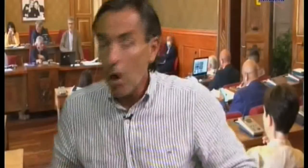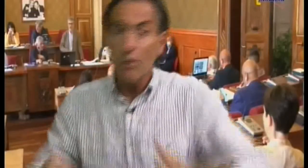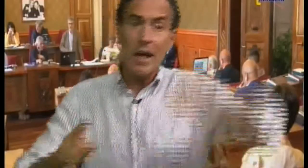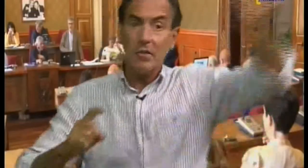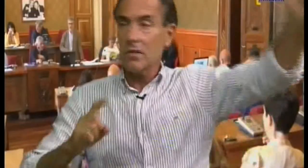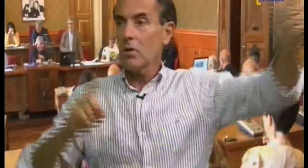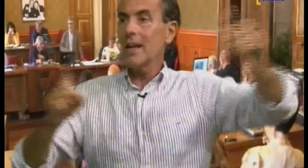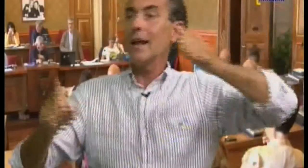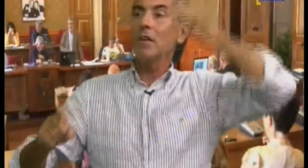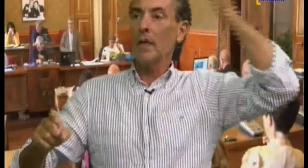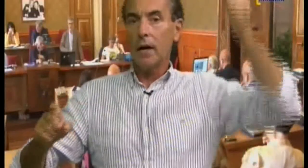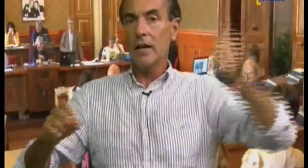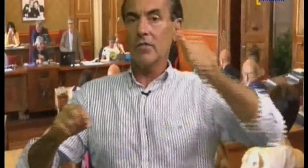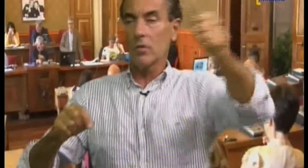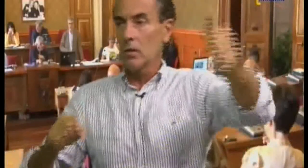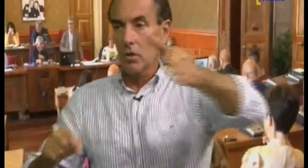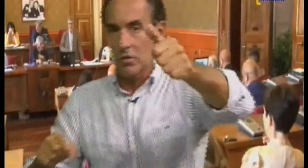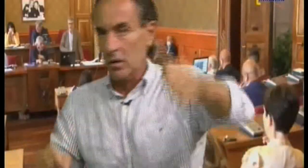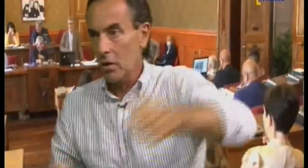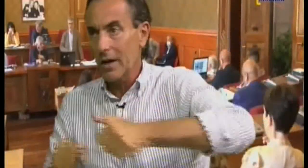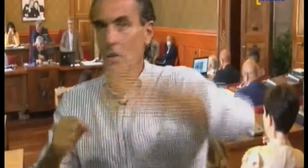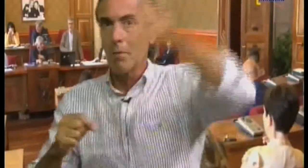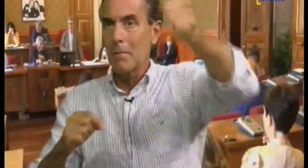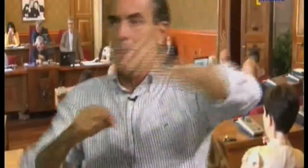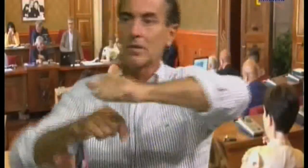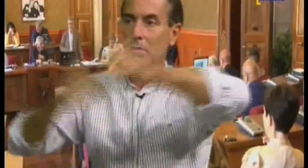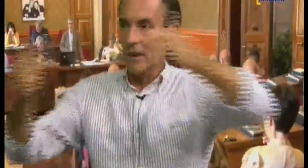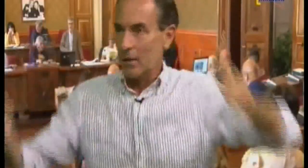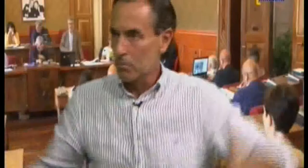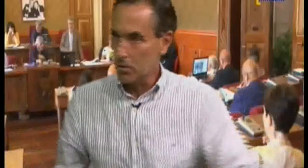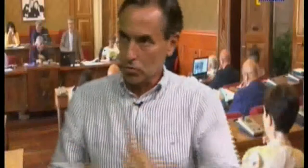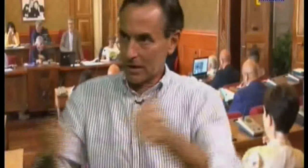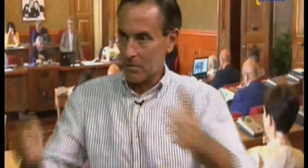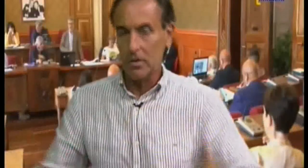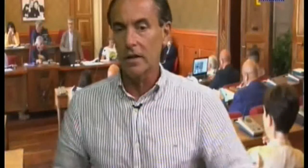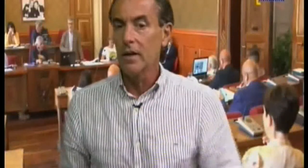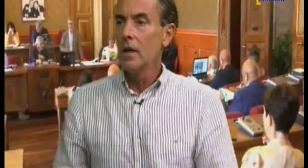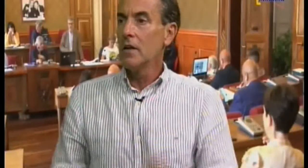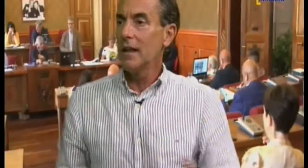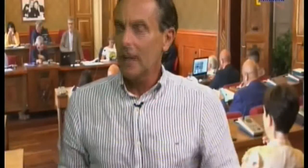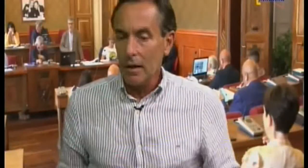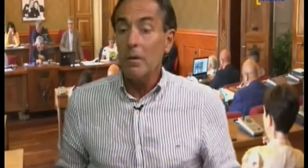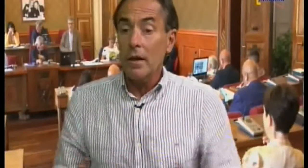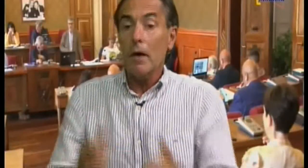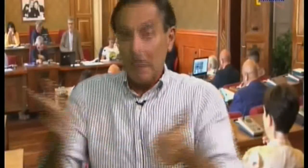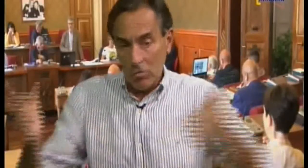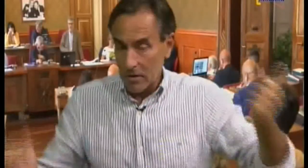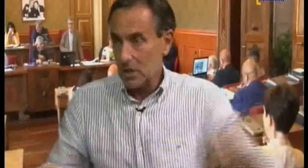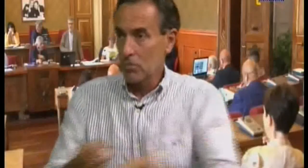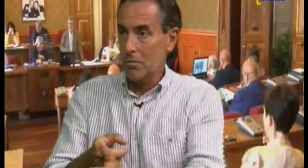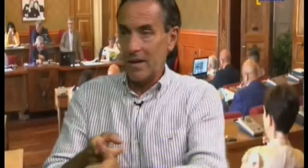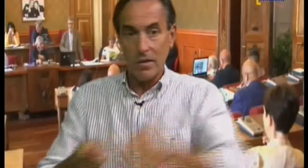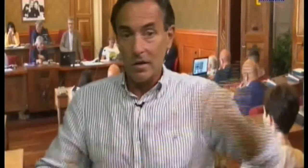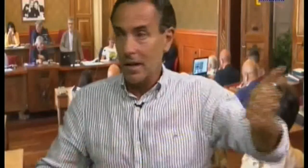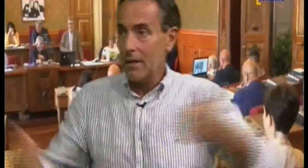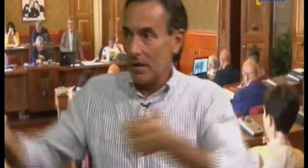no, là ci devono dare la via, adesso non lo so, e noi a Roma anni. Abbiamo semplificato un po' tutta la questione, vediamo. Adesso lo facciamo